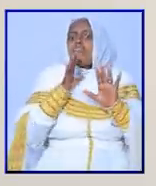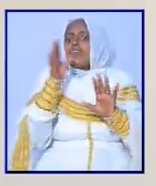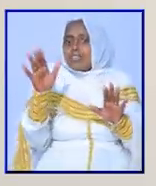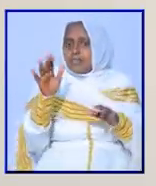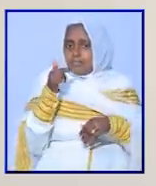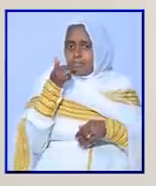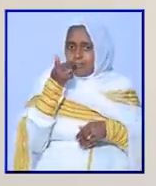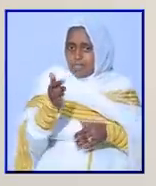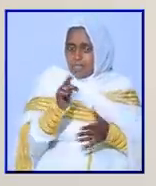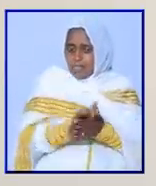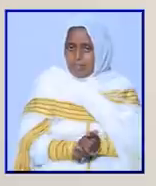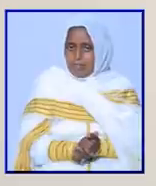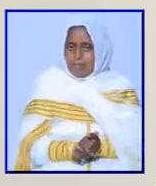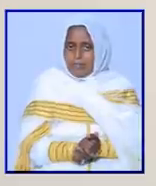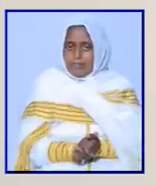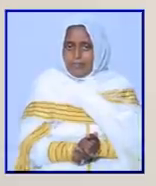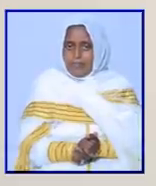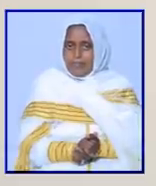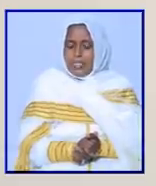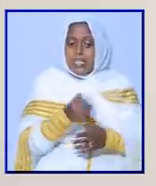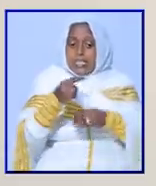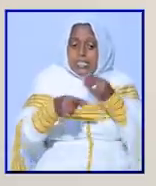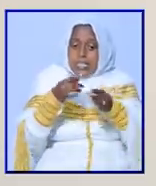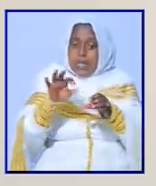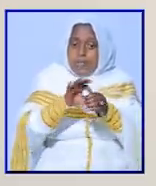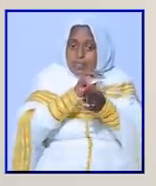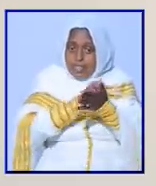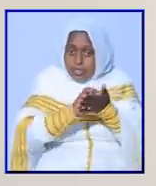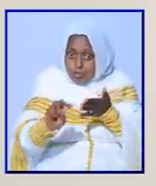አላዋቂዎች እንድትሆኑ አንፈቅድም ይላል።